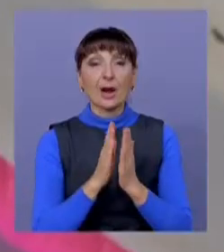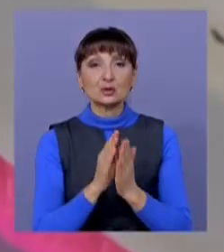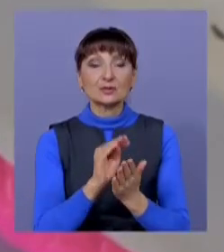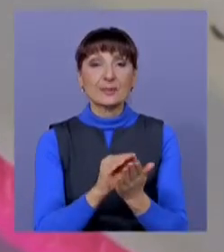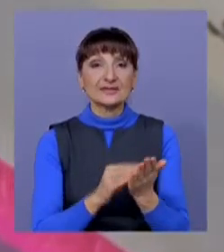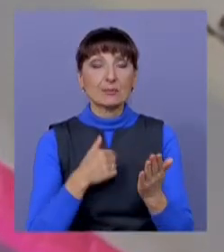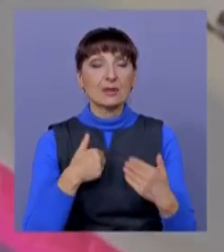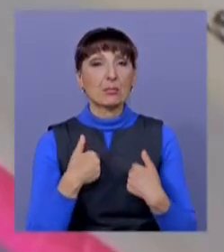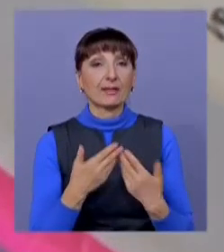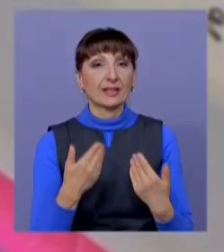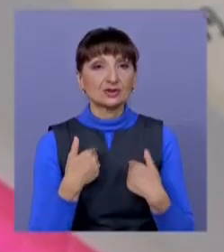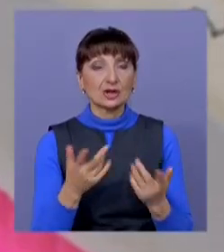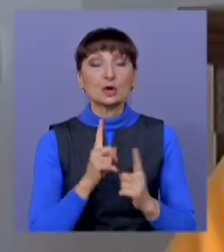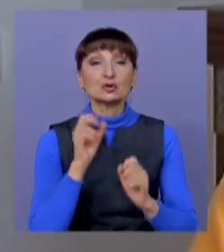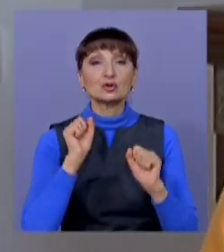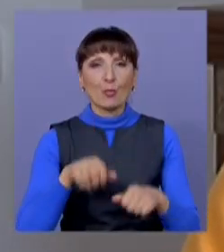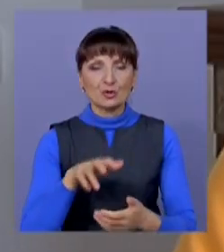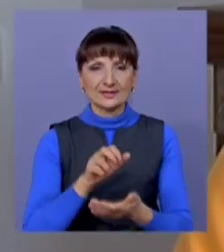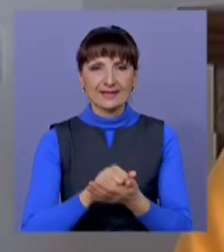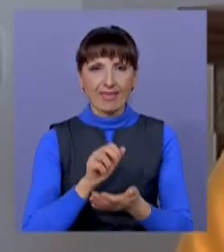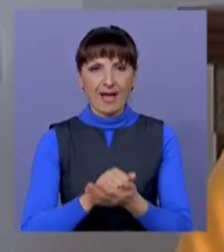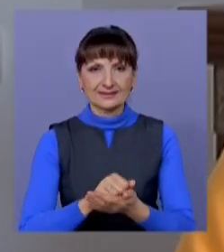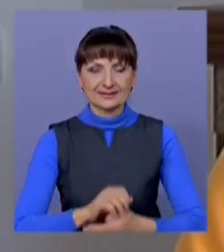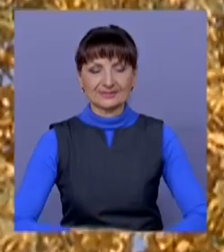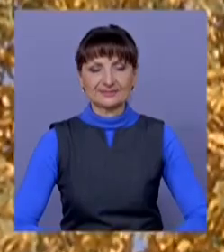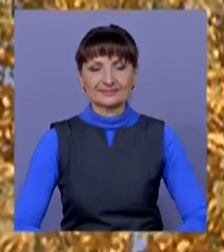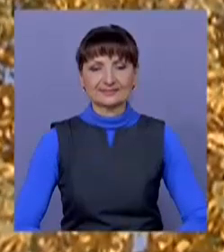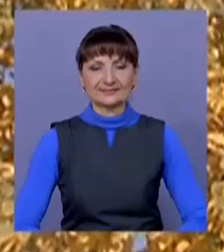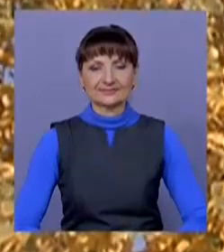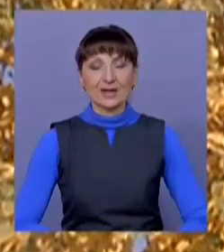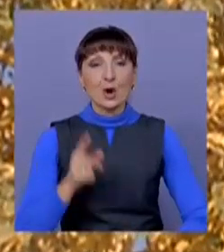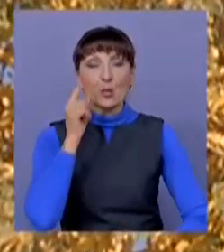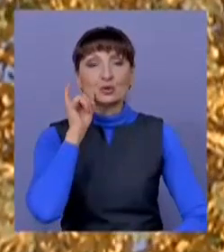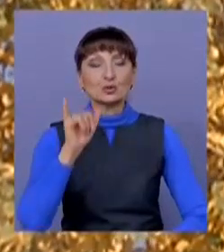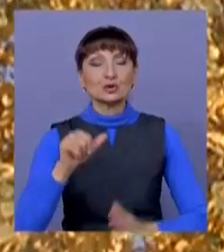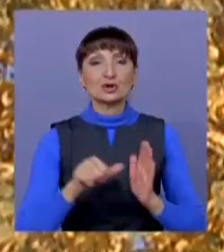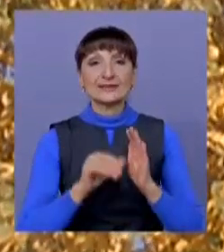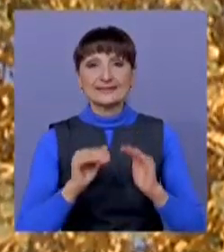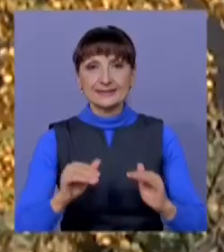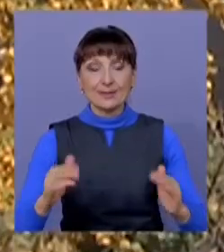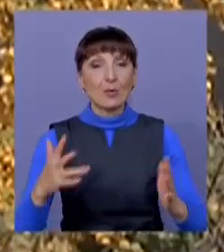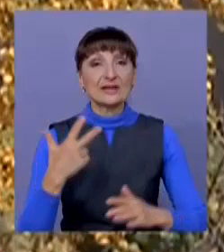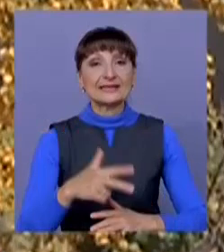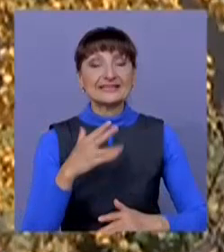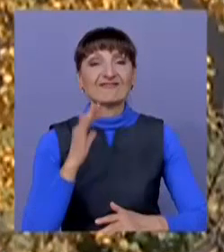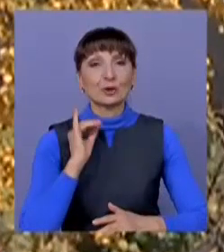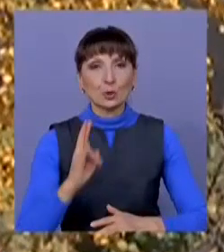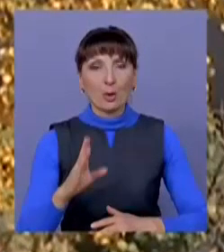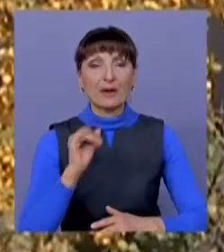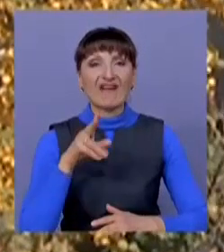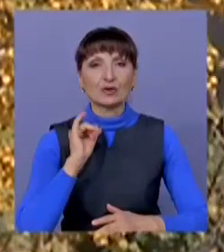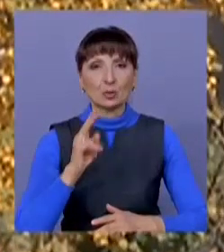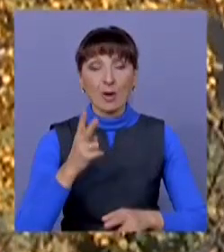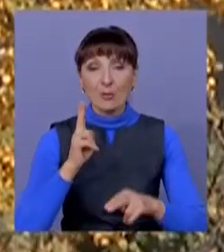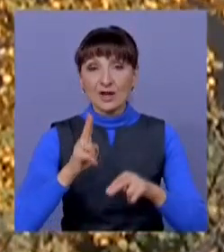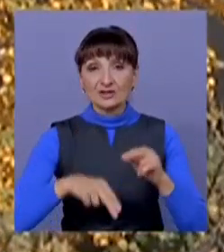мне предложение чем мне еще можно заняться у аксакала шестеро детей больше 30 внуков и правнуков после